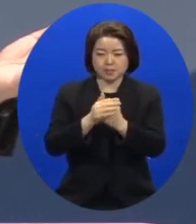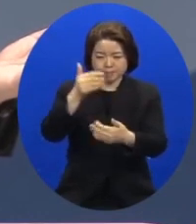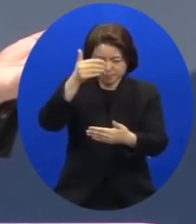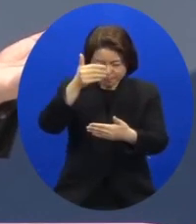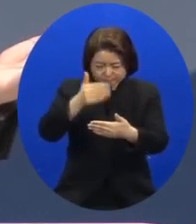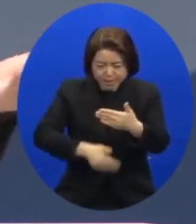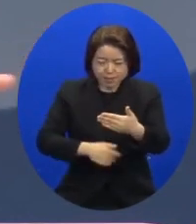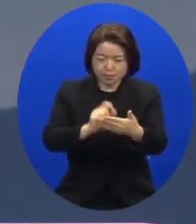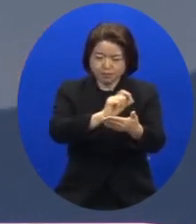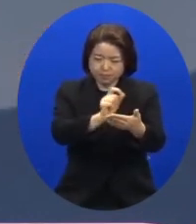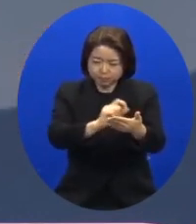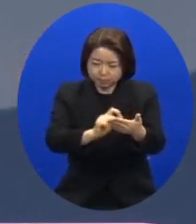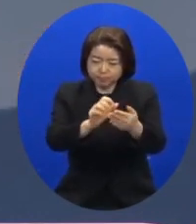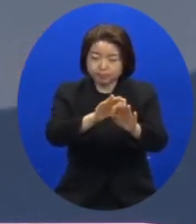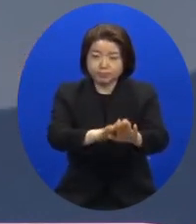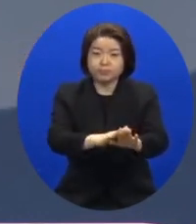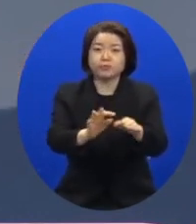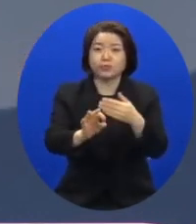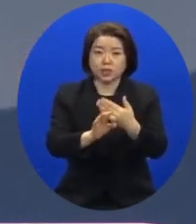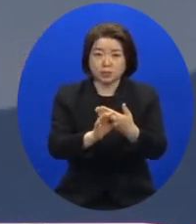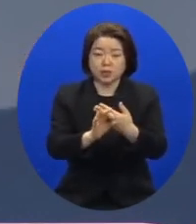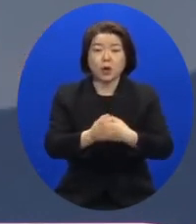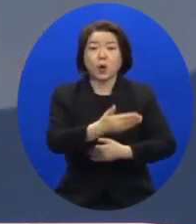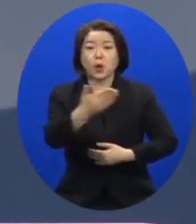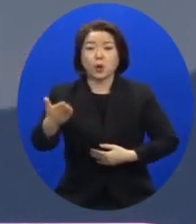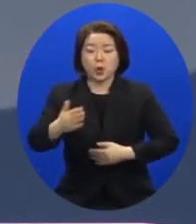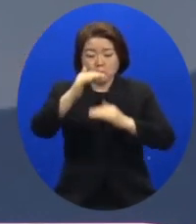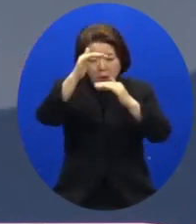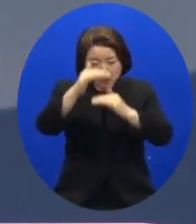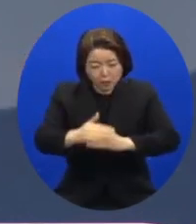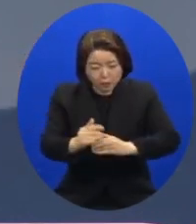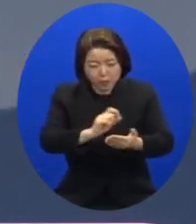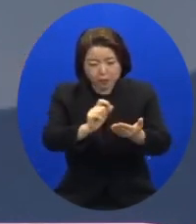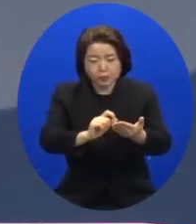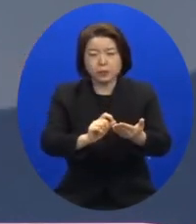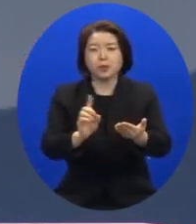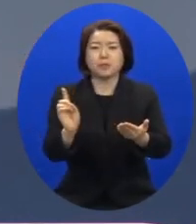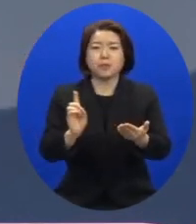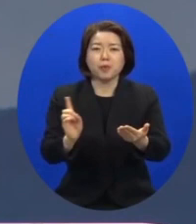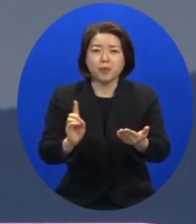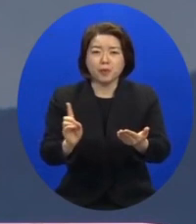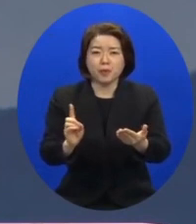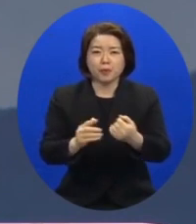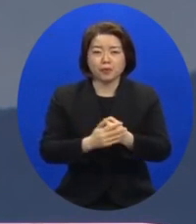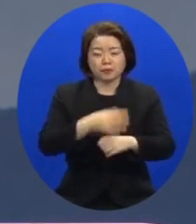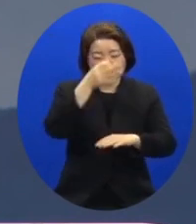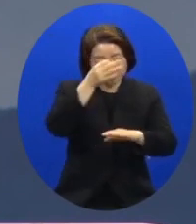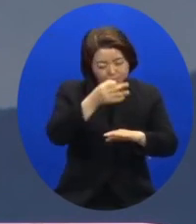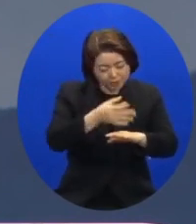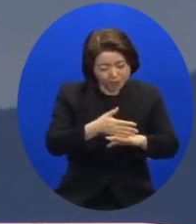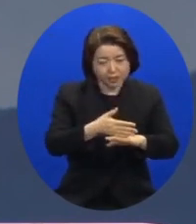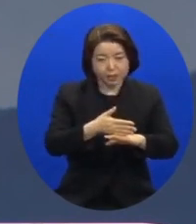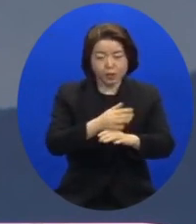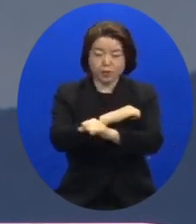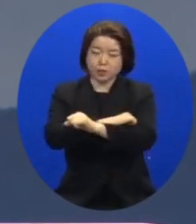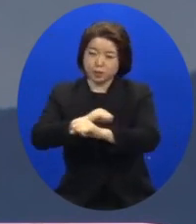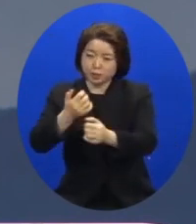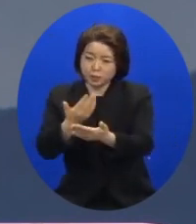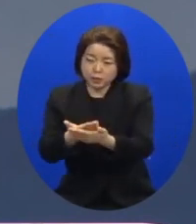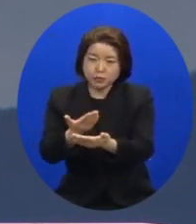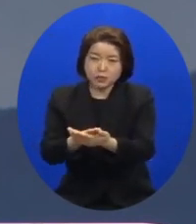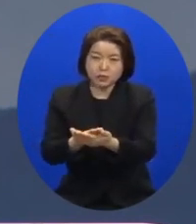된다면 여러분은 그 유언장이 무엇이라고 쓸 것 같습니까 미안해요 용서해